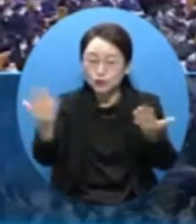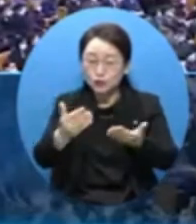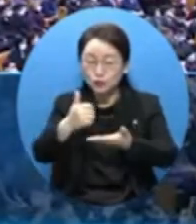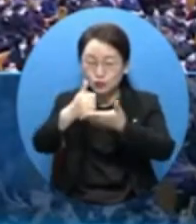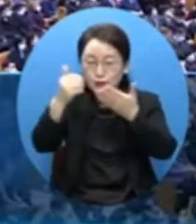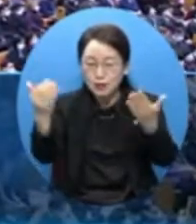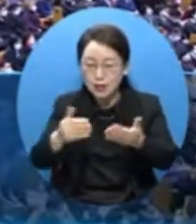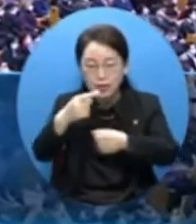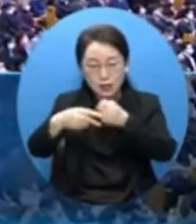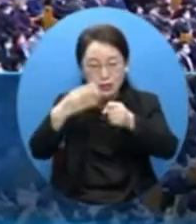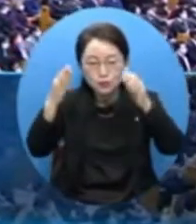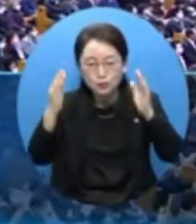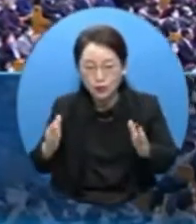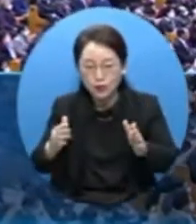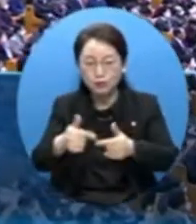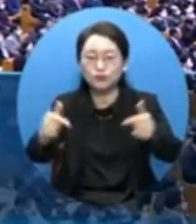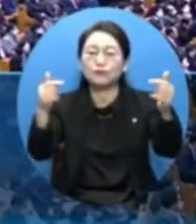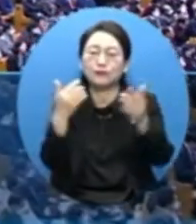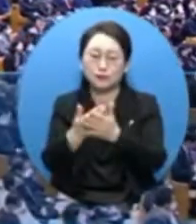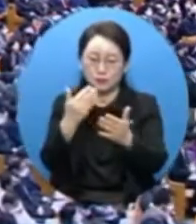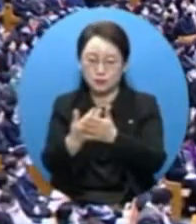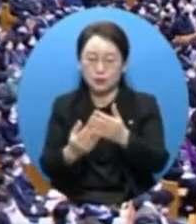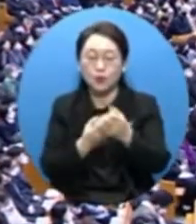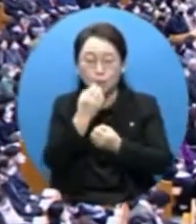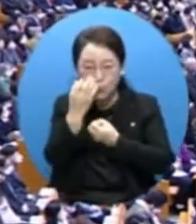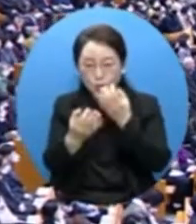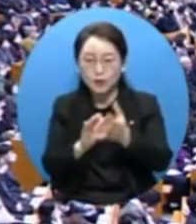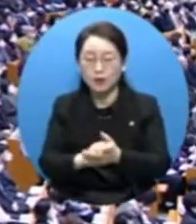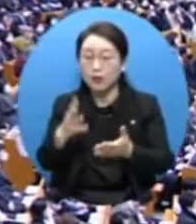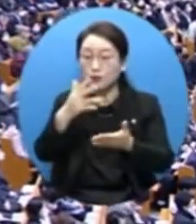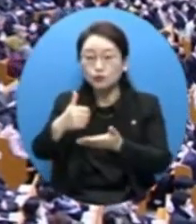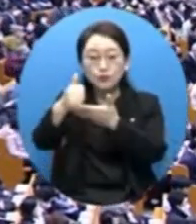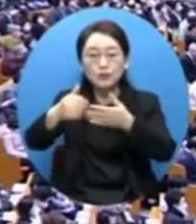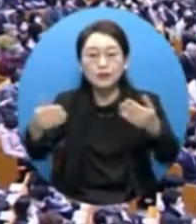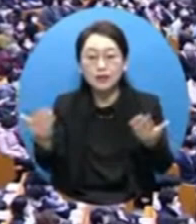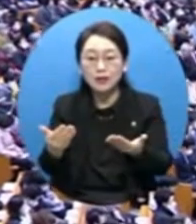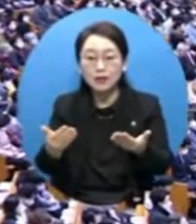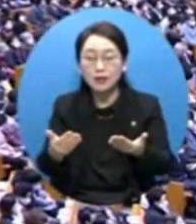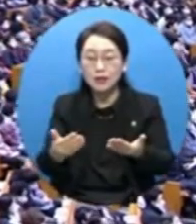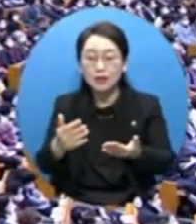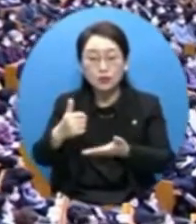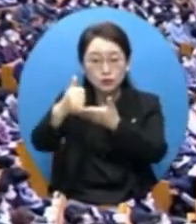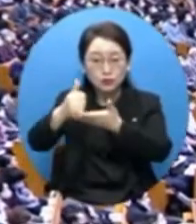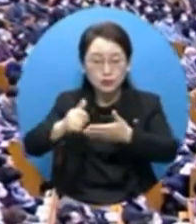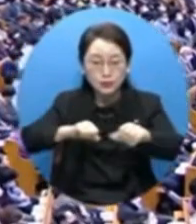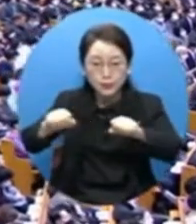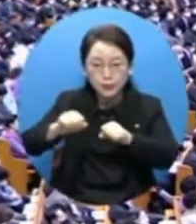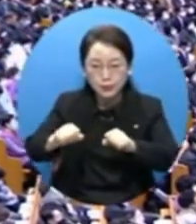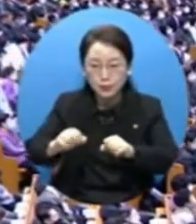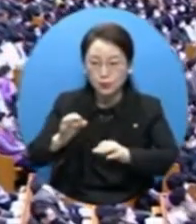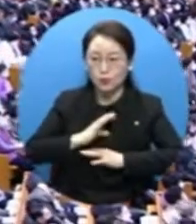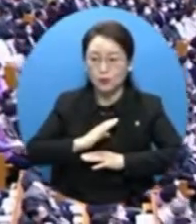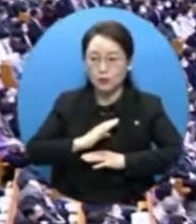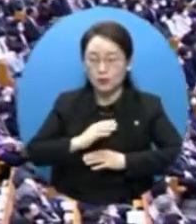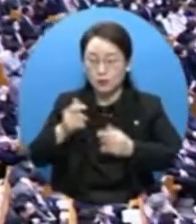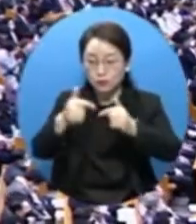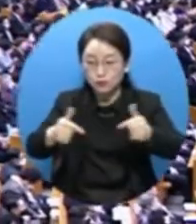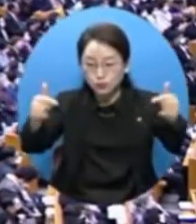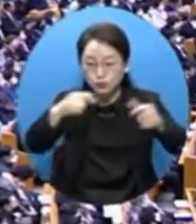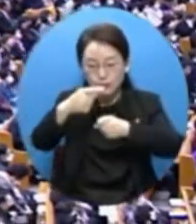부흥하게 하옵소서. 그는 고백합니다. 주님의 일, 주님께서 역사하시는 그 놀라운 부흥의 일을 수년에 이루어